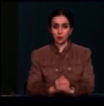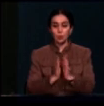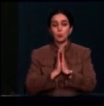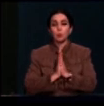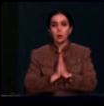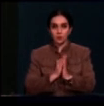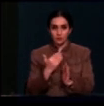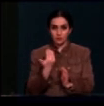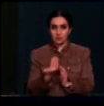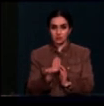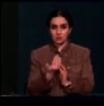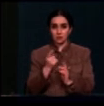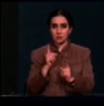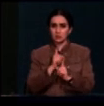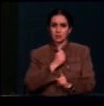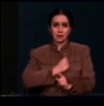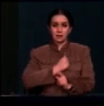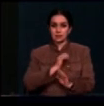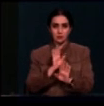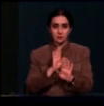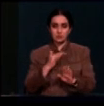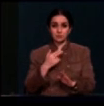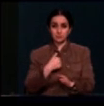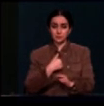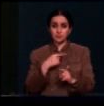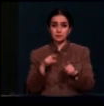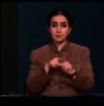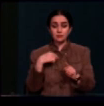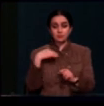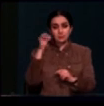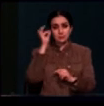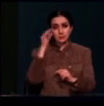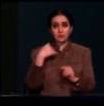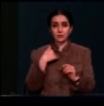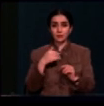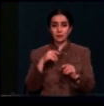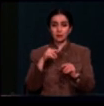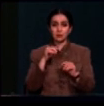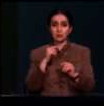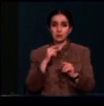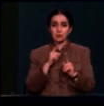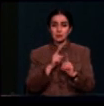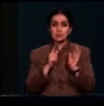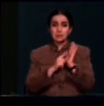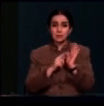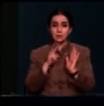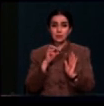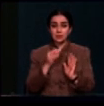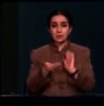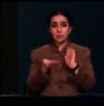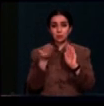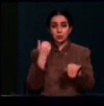Умоляю вас не гневаться на меня. Я краснею при воспоминании о моей дерзости 7 лет тому